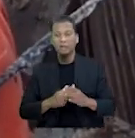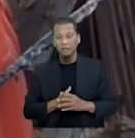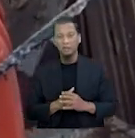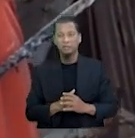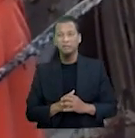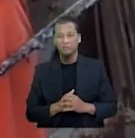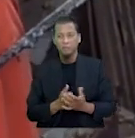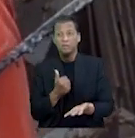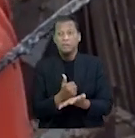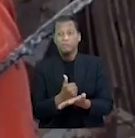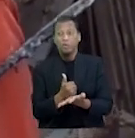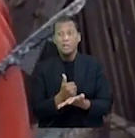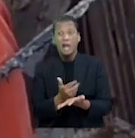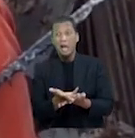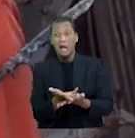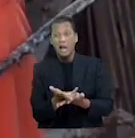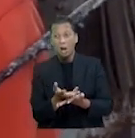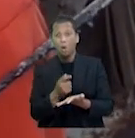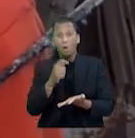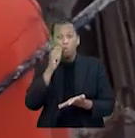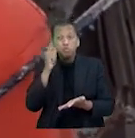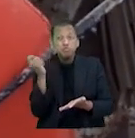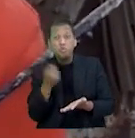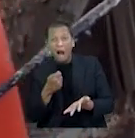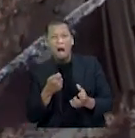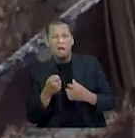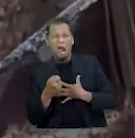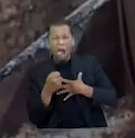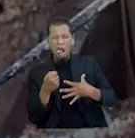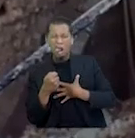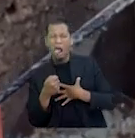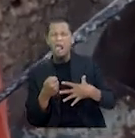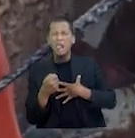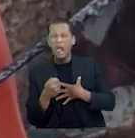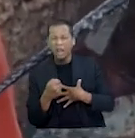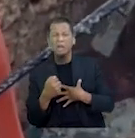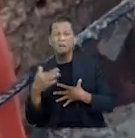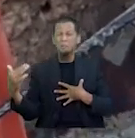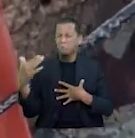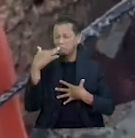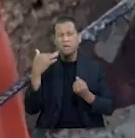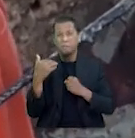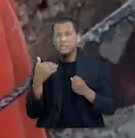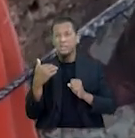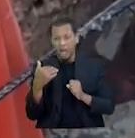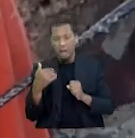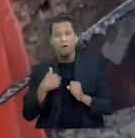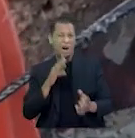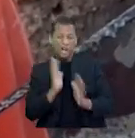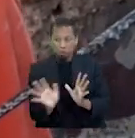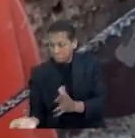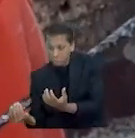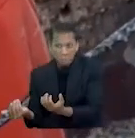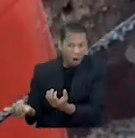nyesek kan, bau bensin gitu, napasnya udah tua, nyelamatin orang saya. Oh, langsung cabut? Iya. Sebelum api berkobar